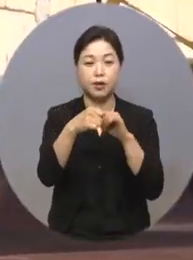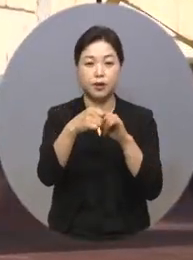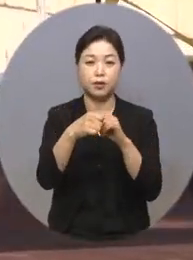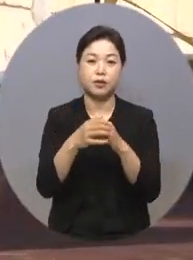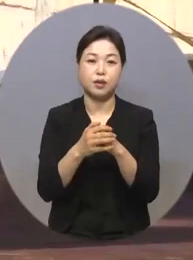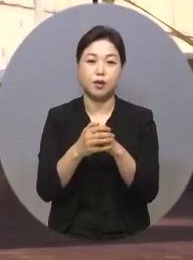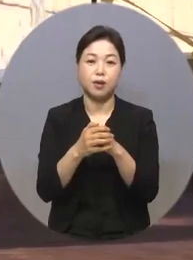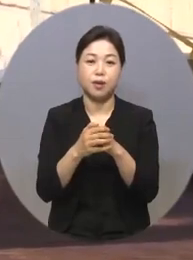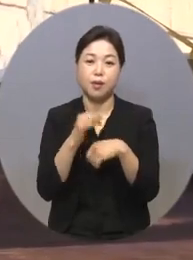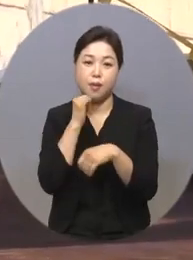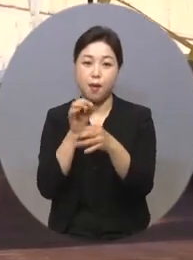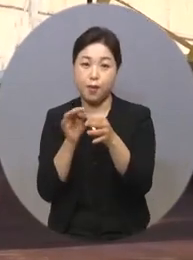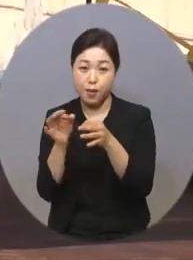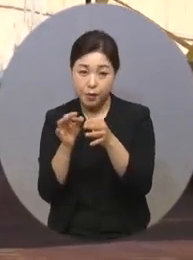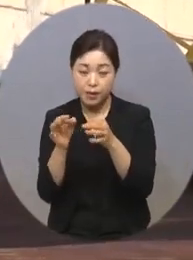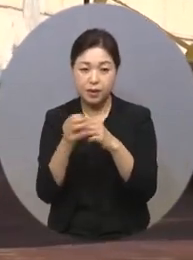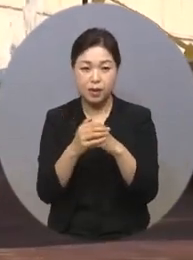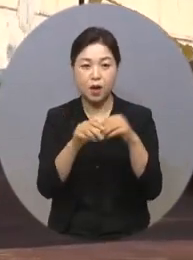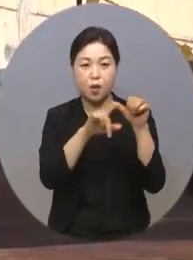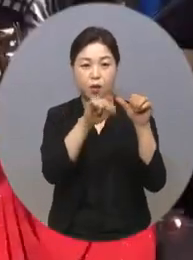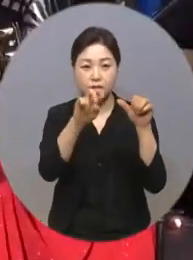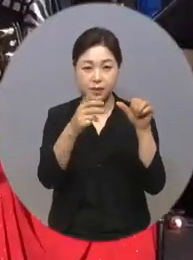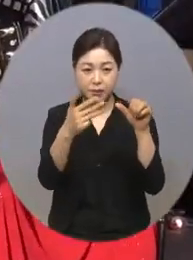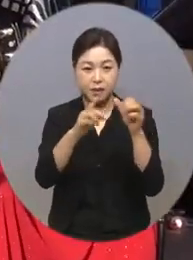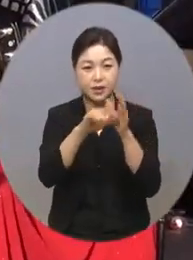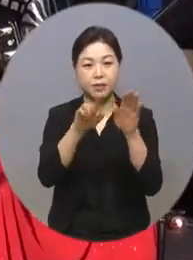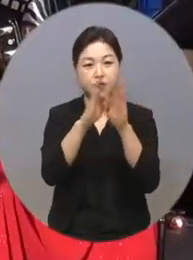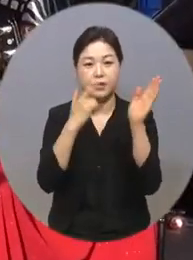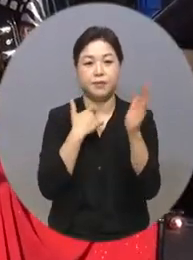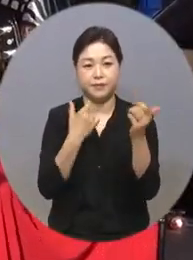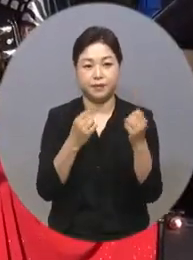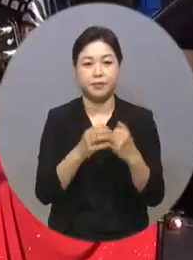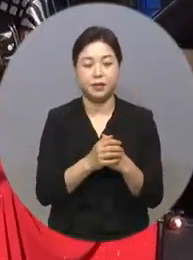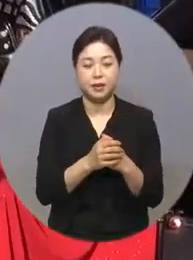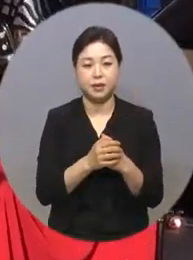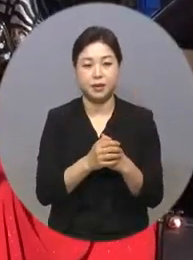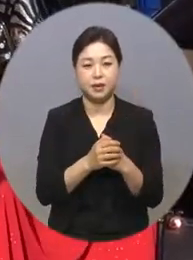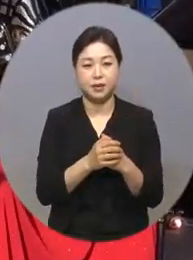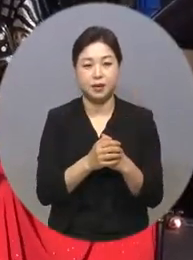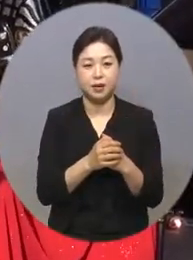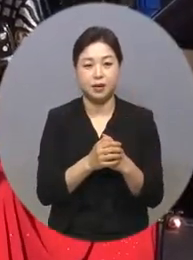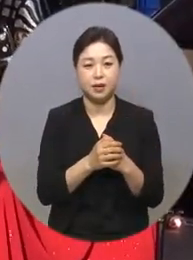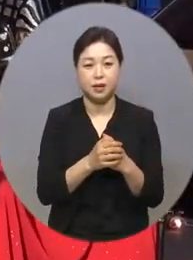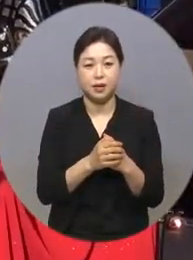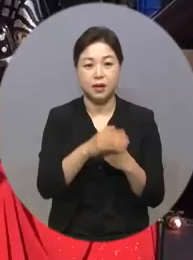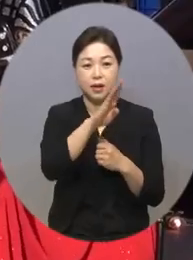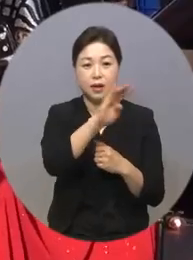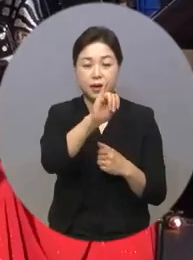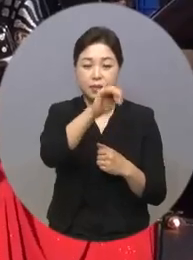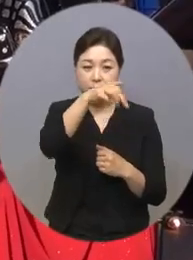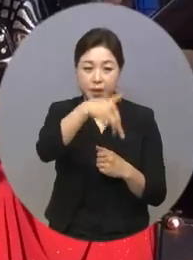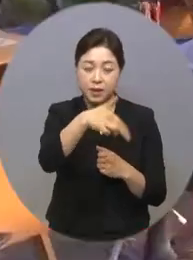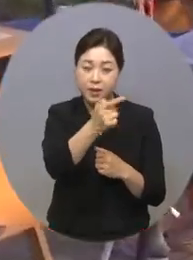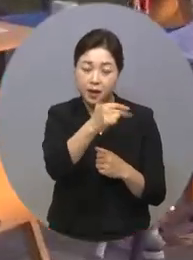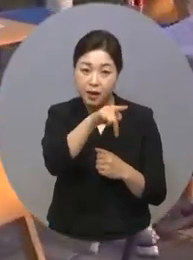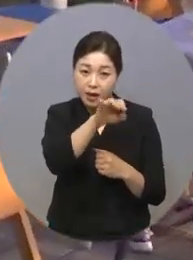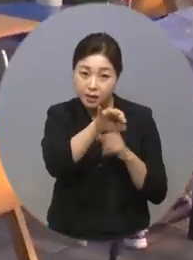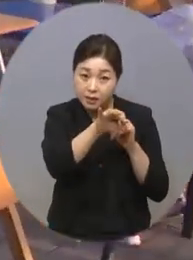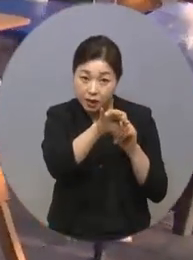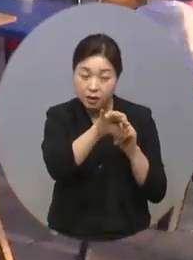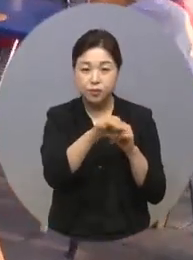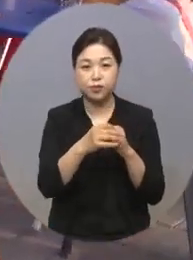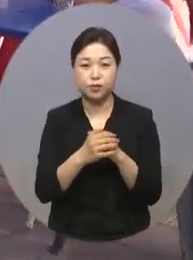온양원도심 온천천 광장에서 개최되었습니다. 빛나장 문화예술로 원도심을 밝히다라는 주제로 열리는 이번